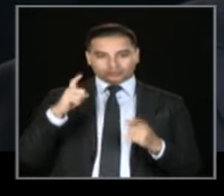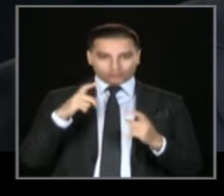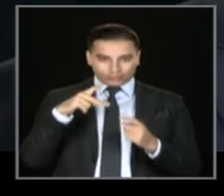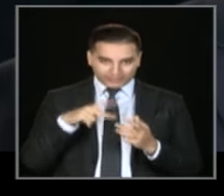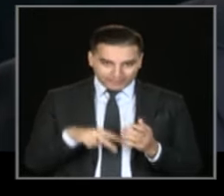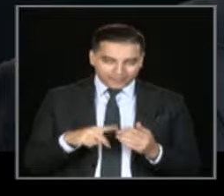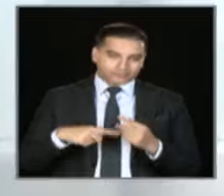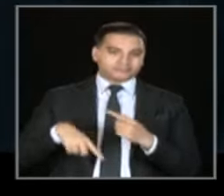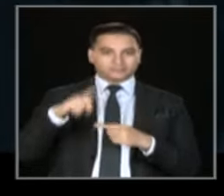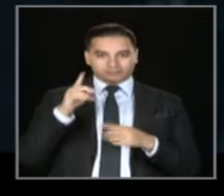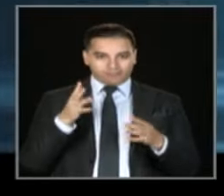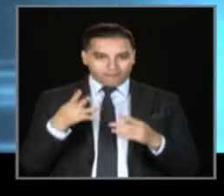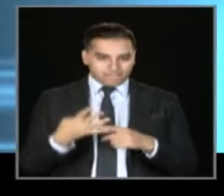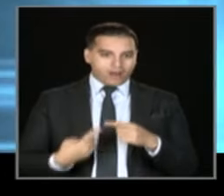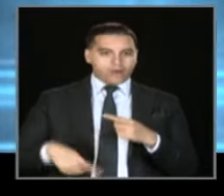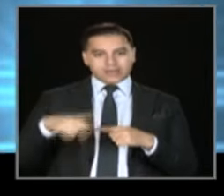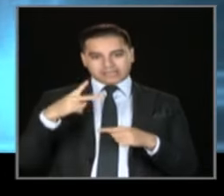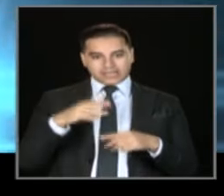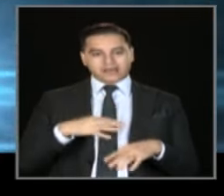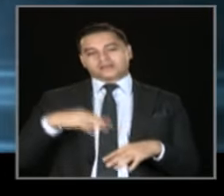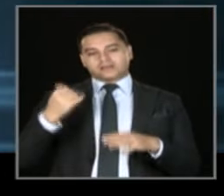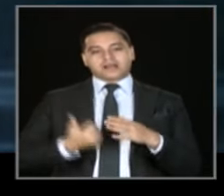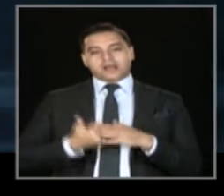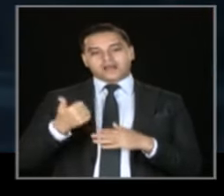ان احنا نوصل لنص النهائي. الفريق انسيس